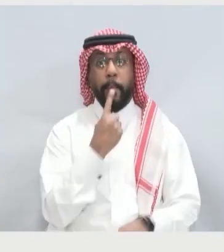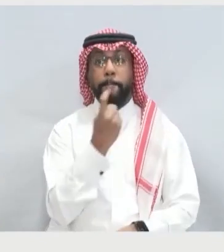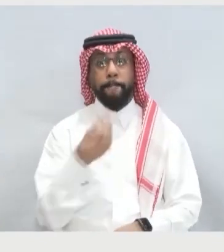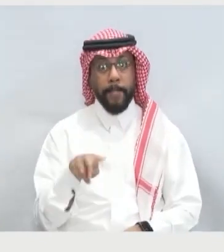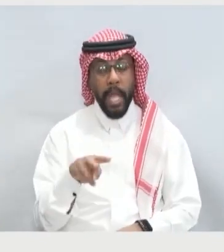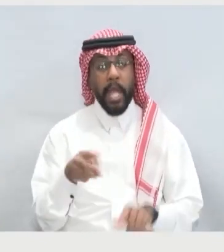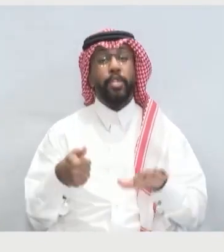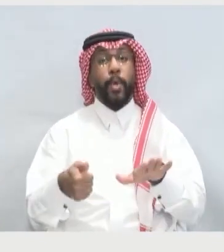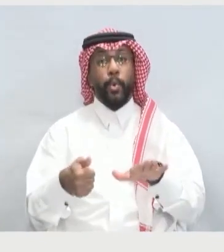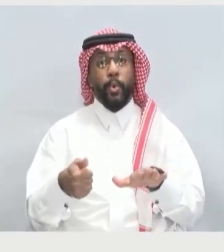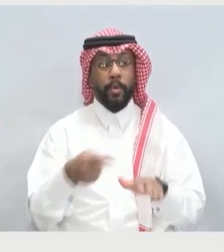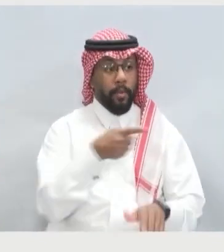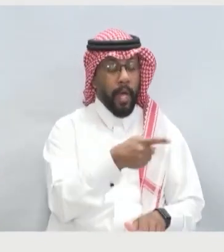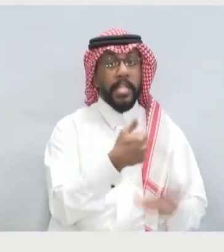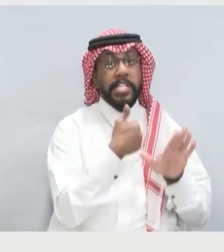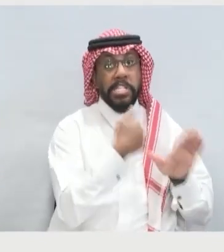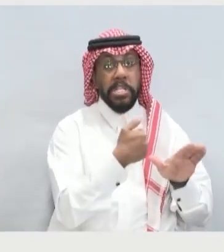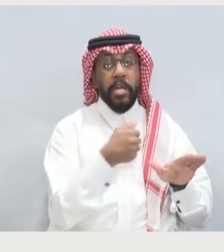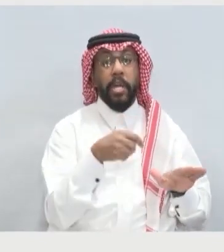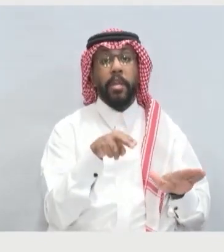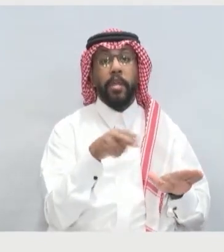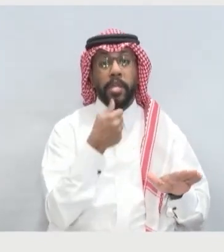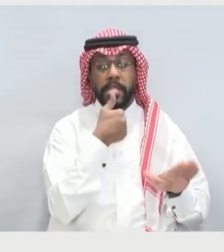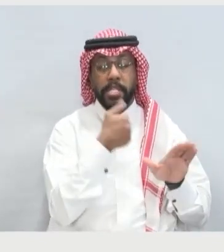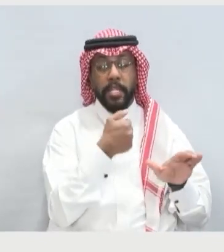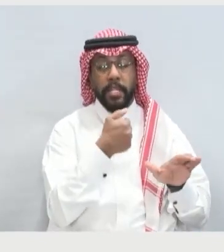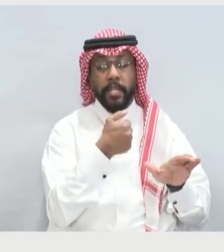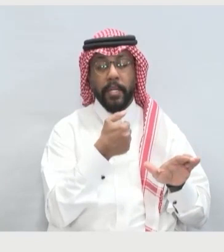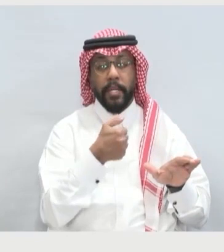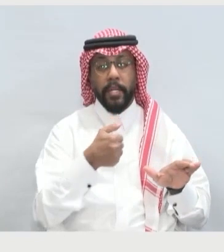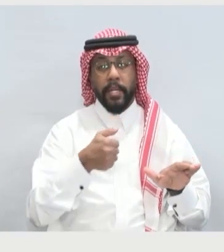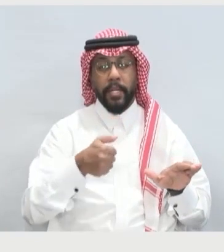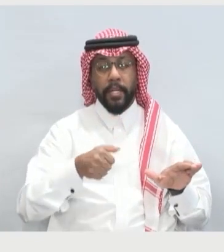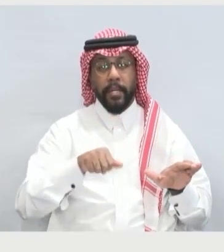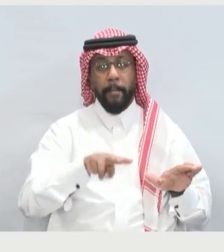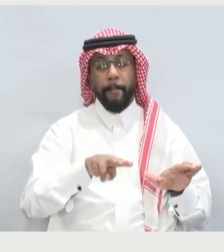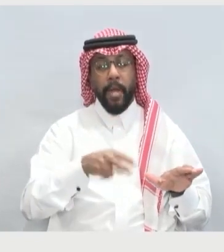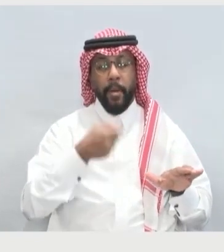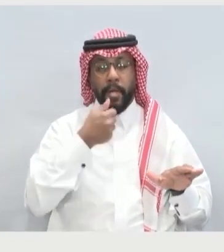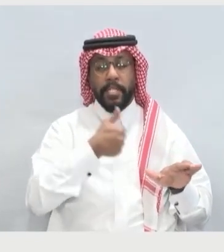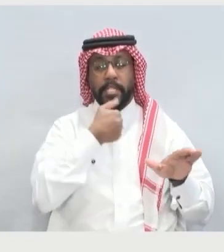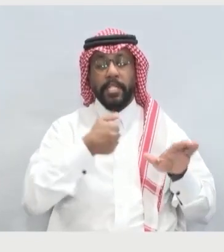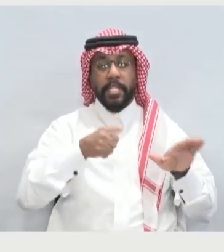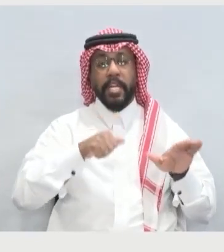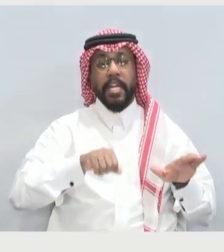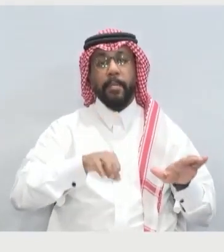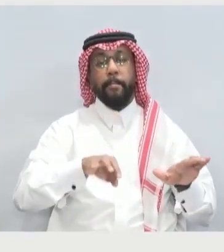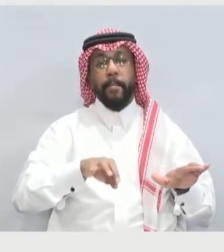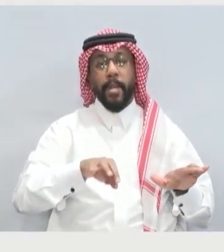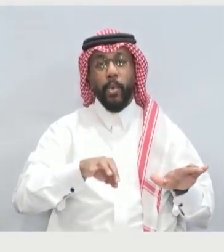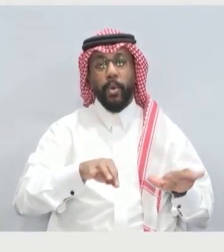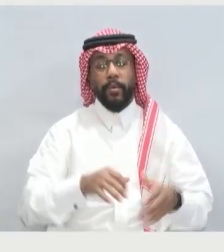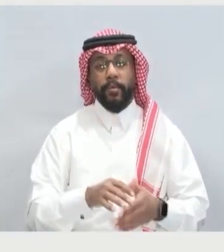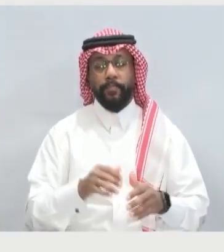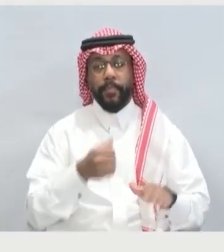وقيمتها الدفتريه 60 دفع تم دفع 100 مليون وقيمتها الدفتريه فقط 60 مليون